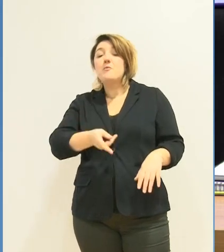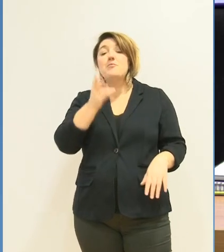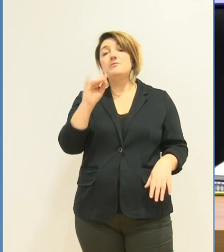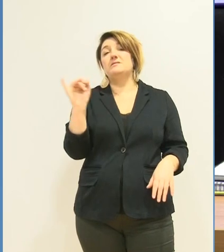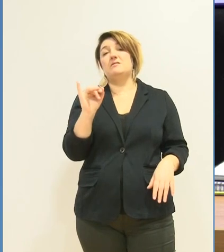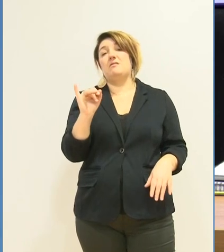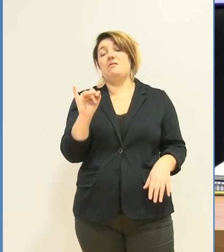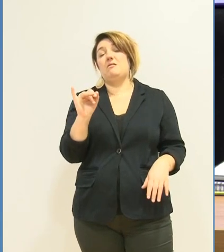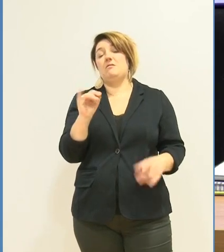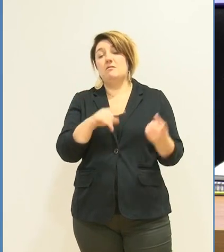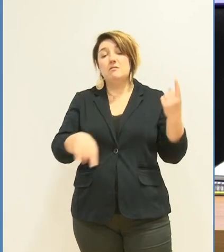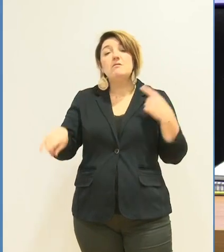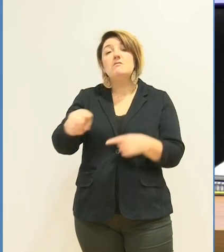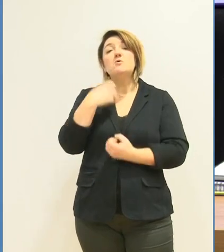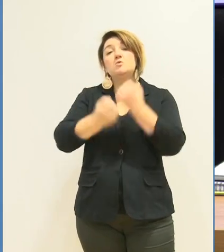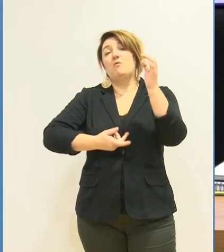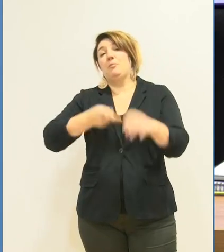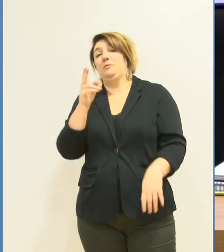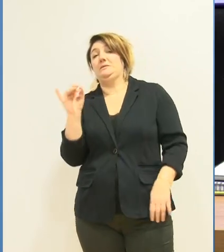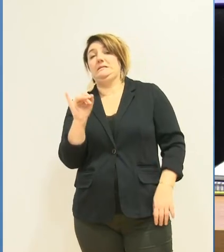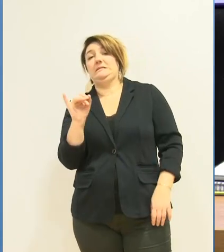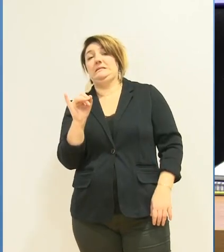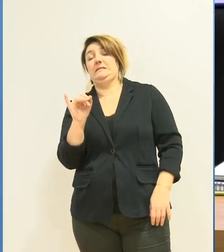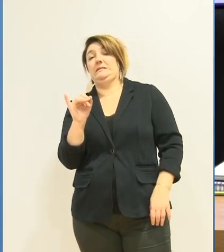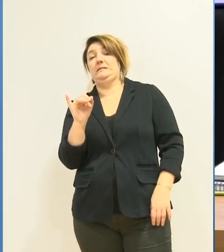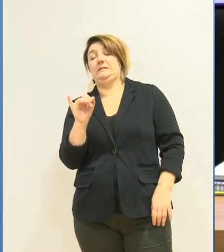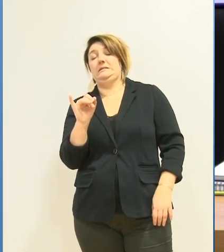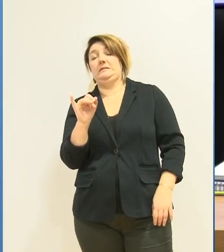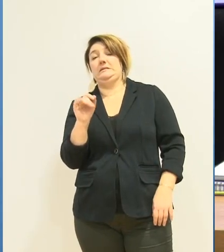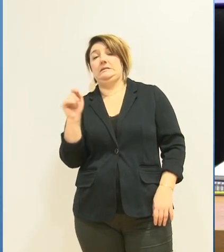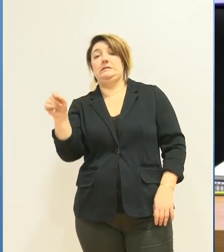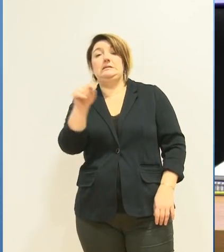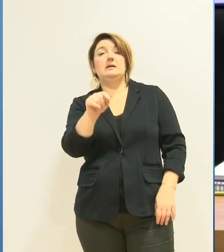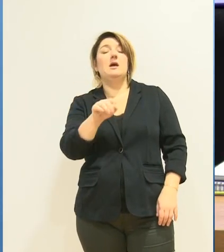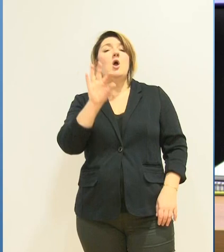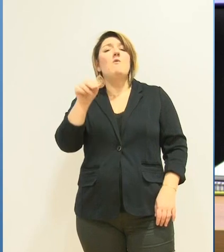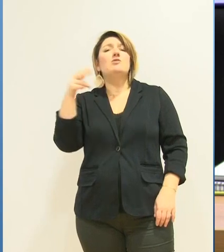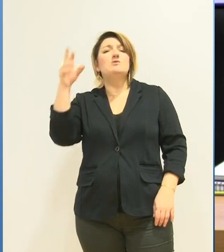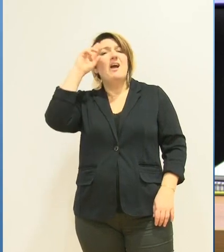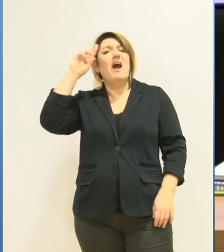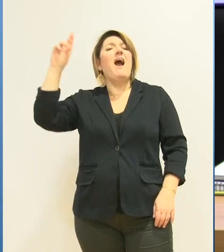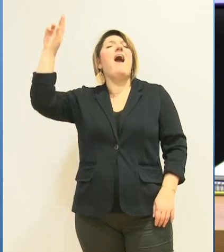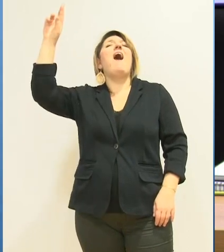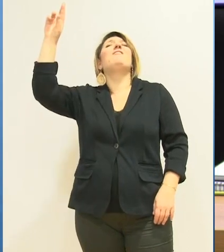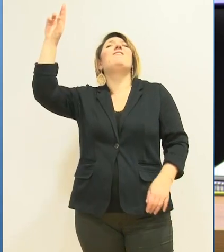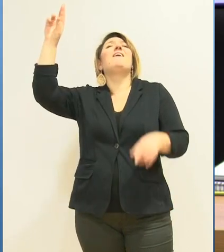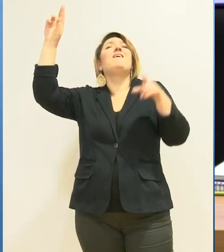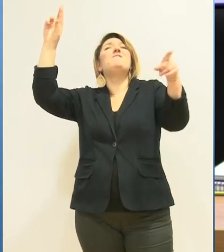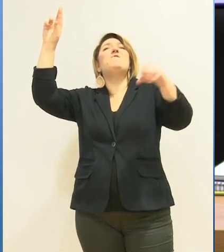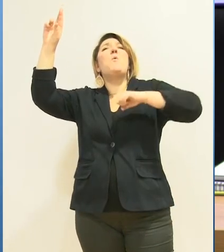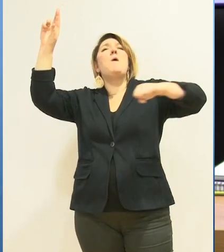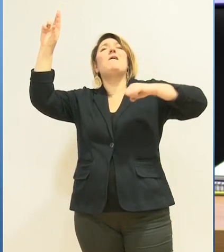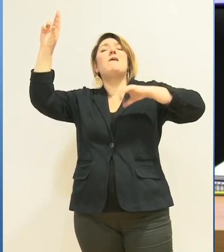pénalisé le front national l'avait rêvé vous l'avez fait c'est cela la réalité